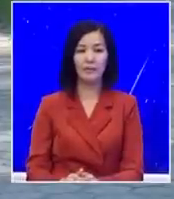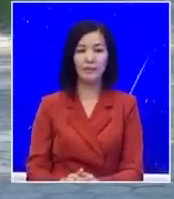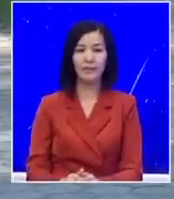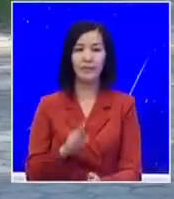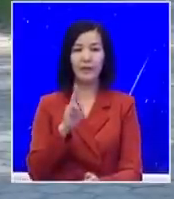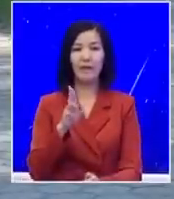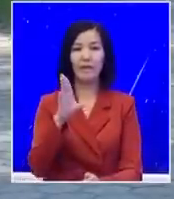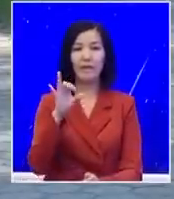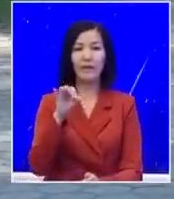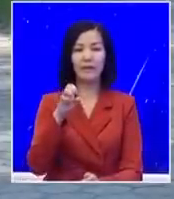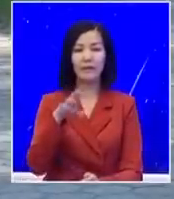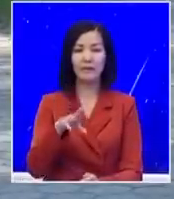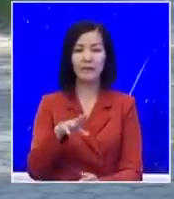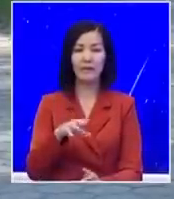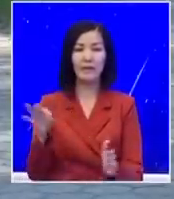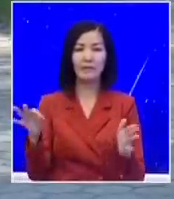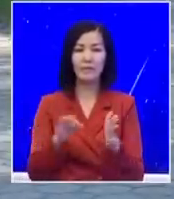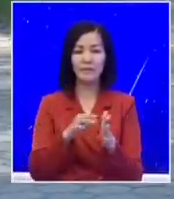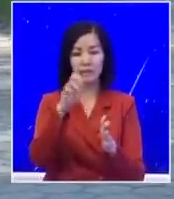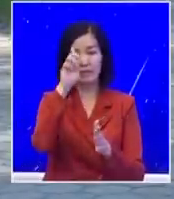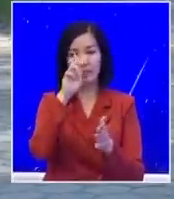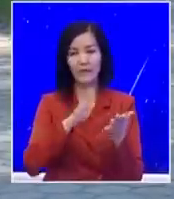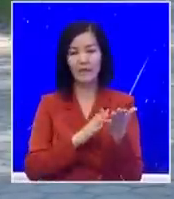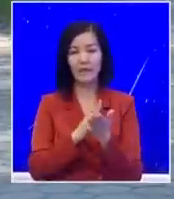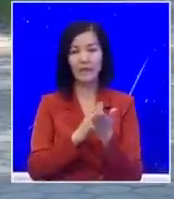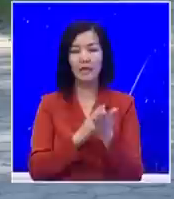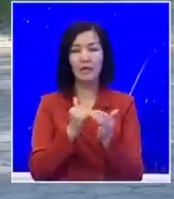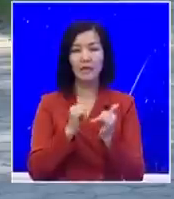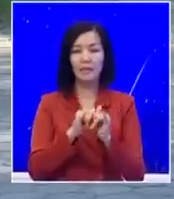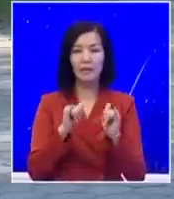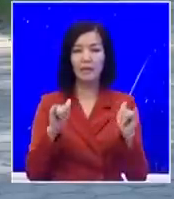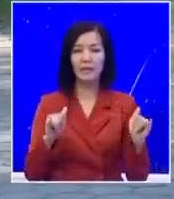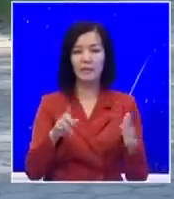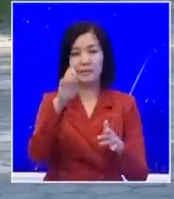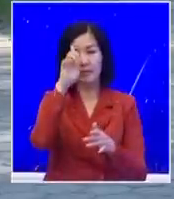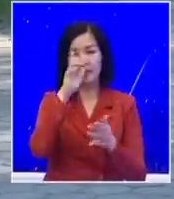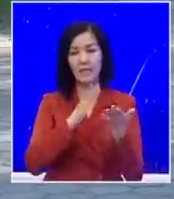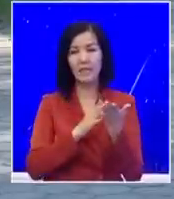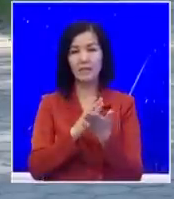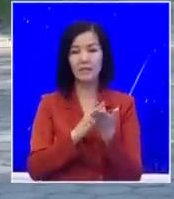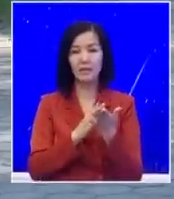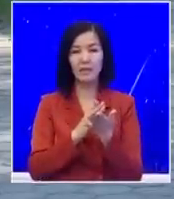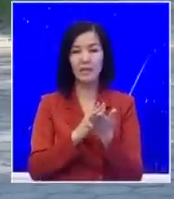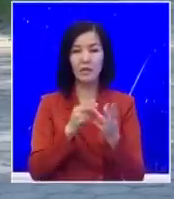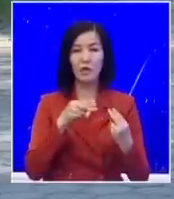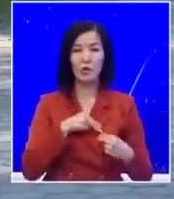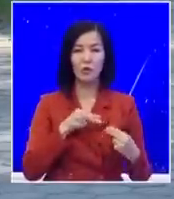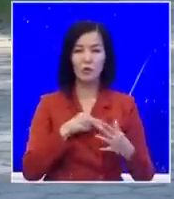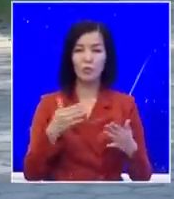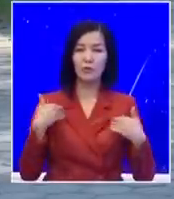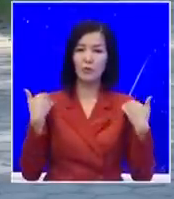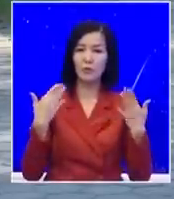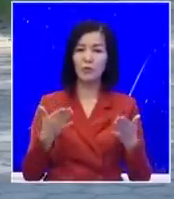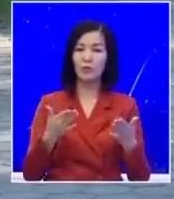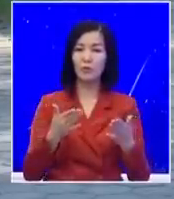Квестің мақсаты мемлекеттік қызметкерлердің беделін арттыру, мемлекеттік қызметкерлердің жұмысын көрсету және де